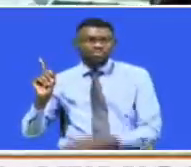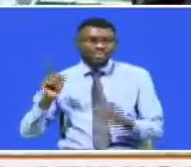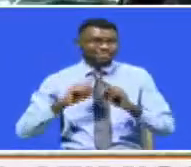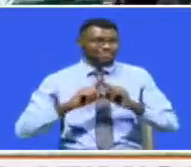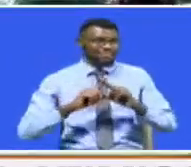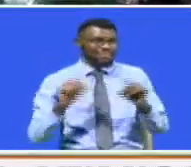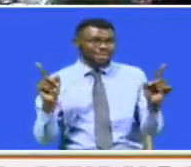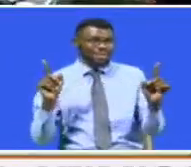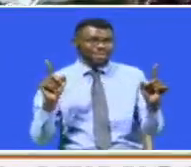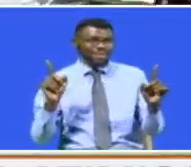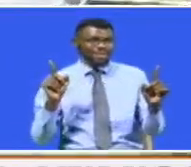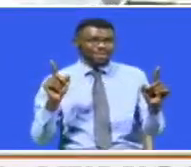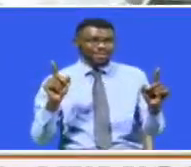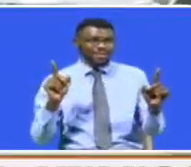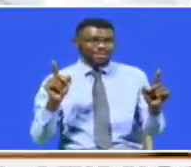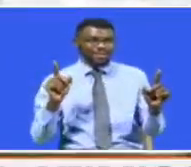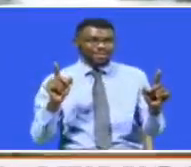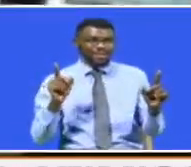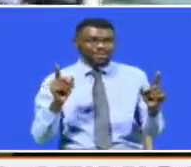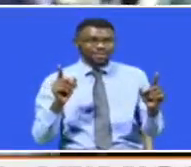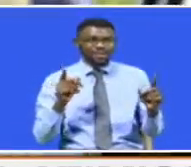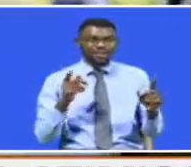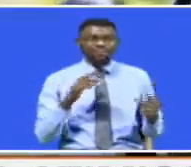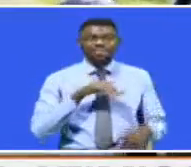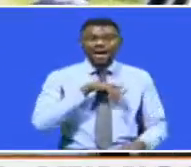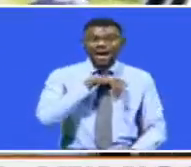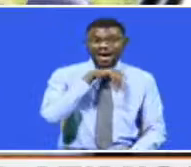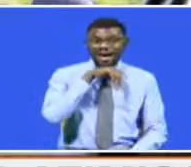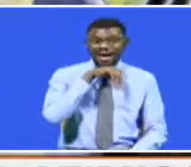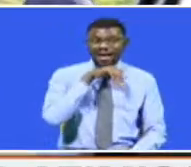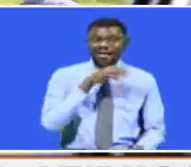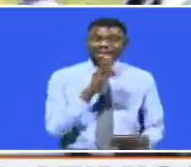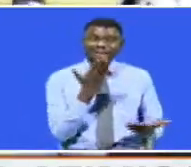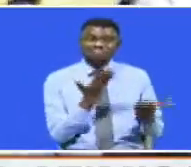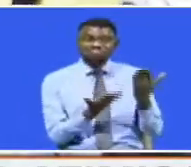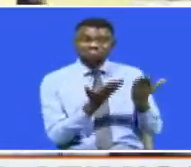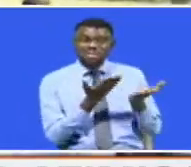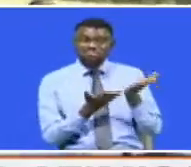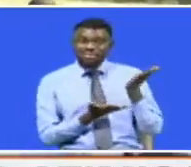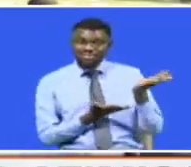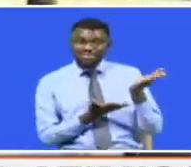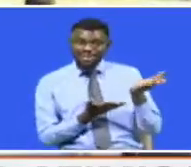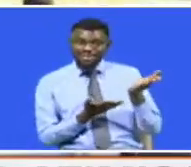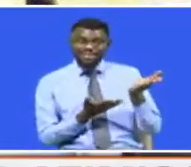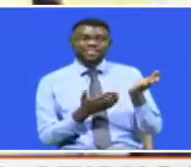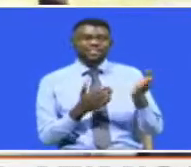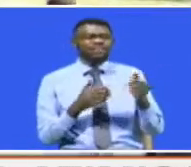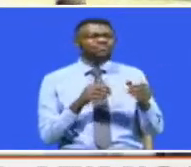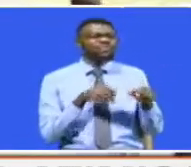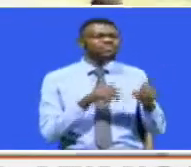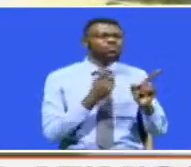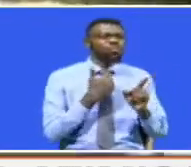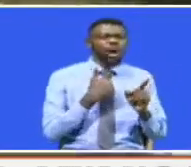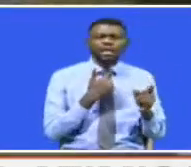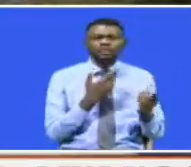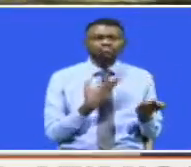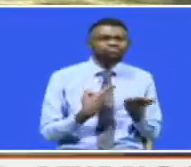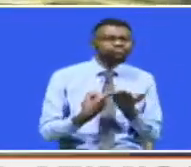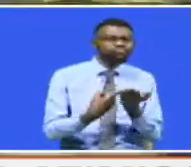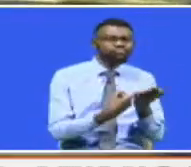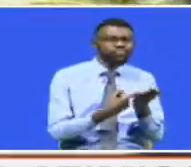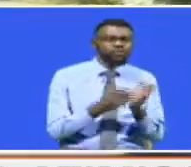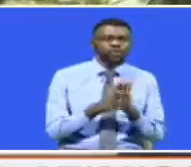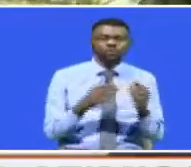kuaminika zikidai kuwa Raila Odinga alikuwa pale na wajumbe hao ambao wanasemekana kutaka kikao na upinzani ili kuwarai